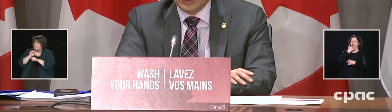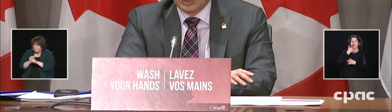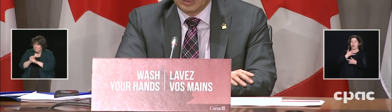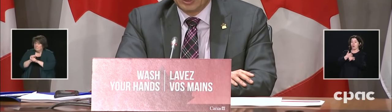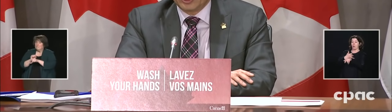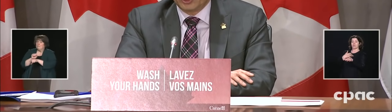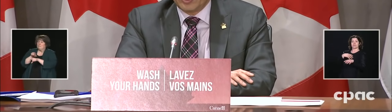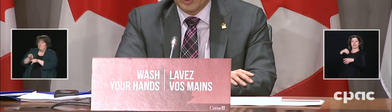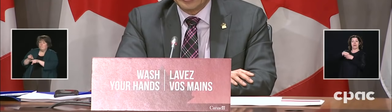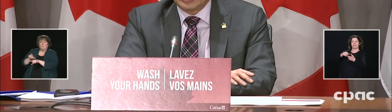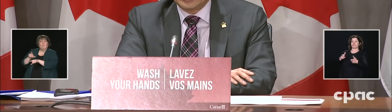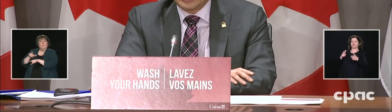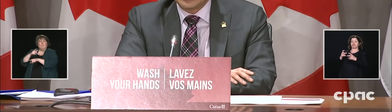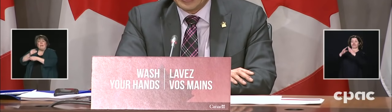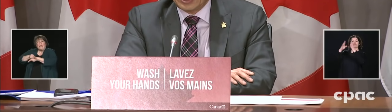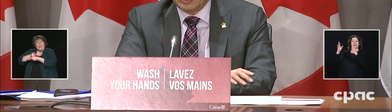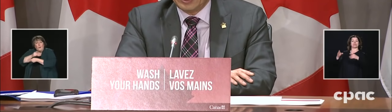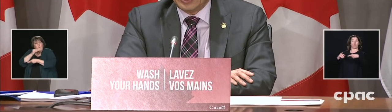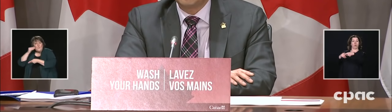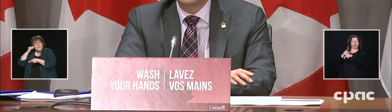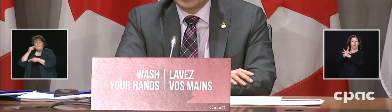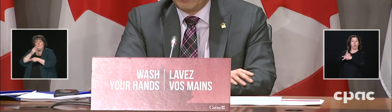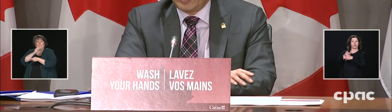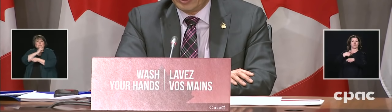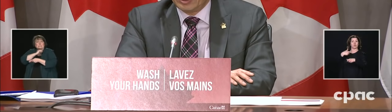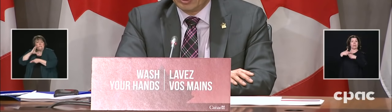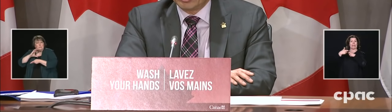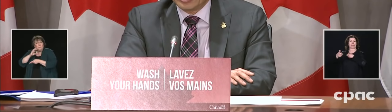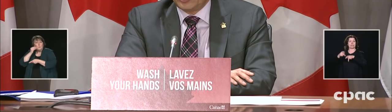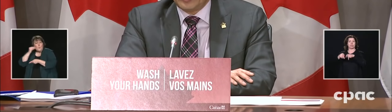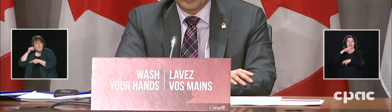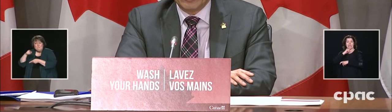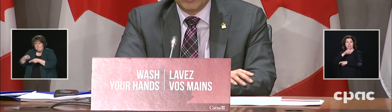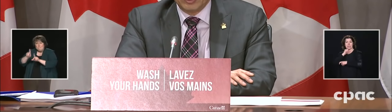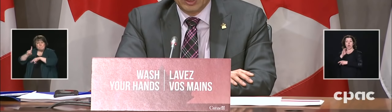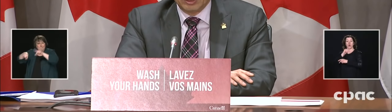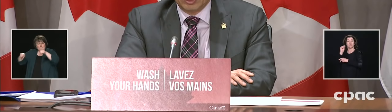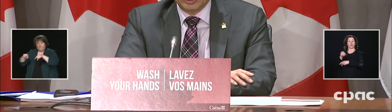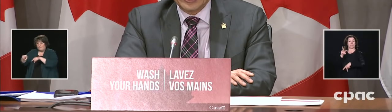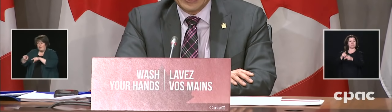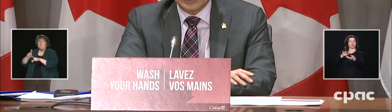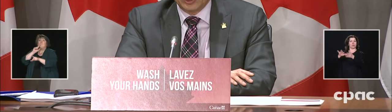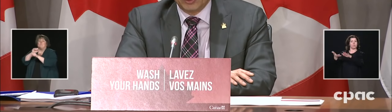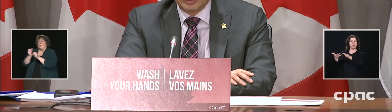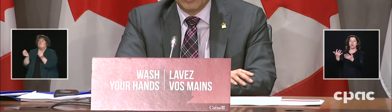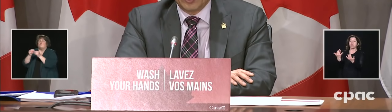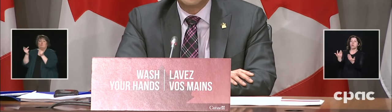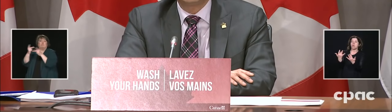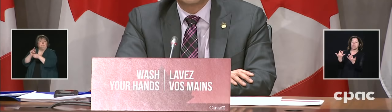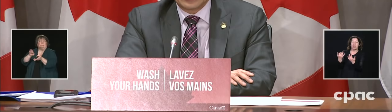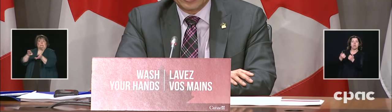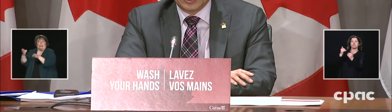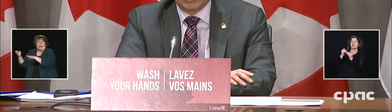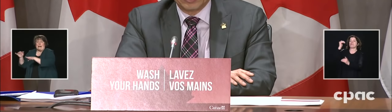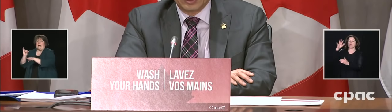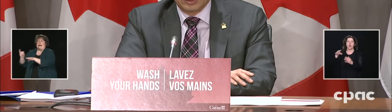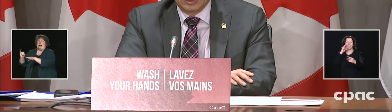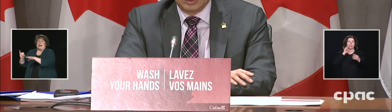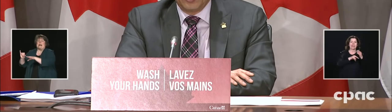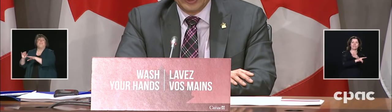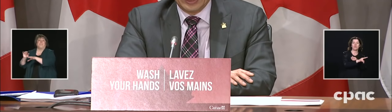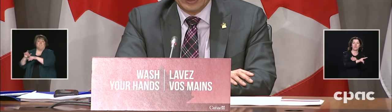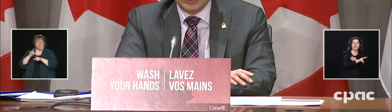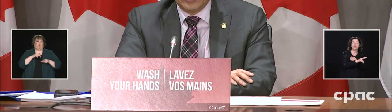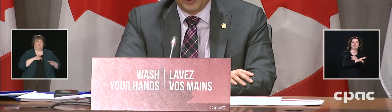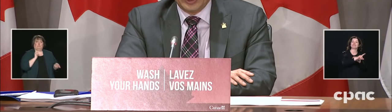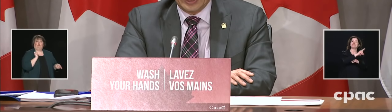durée, le taux de mortalité réel est plus élevé que celui prévu dans le scénario de modélisation.